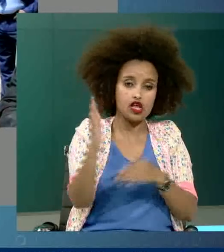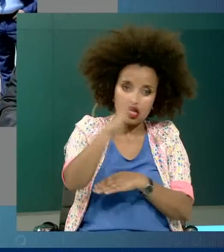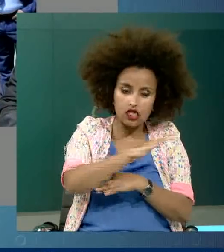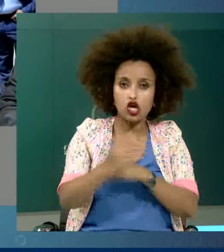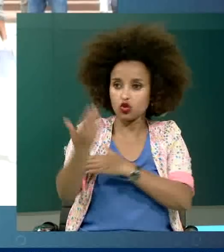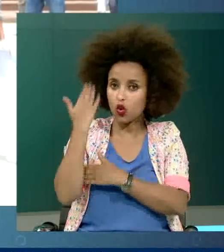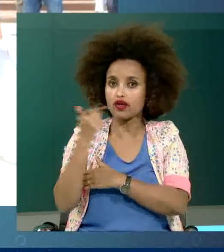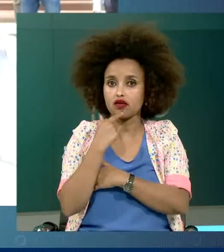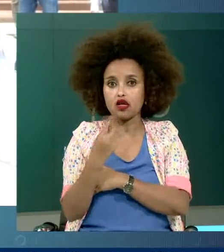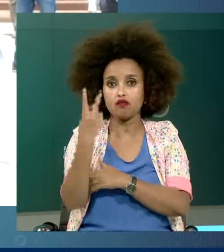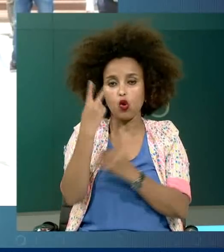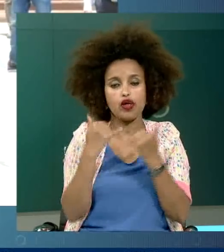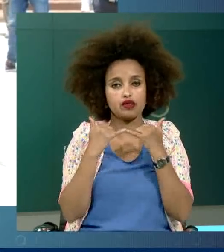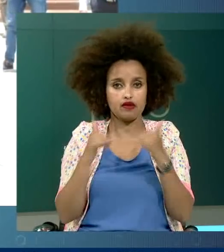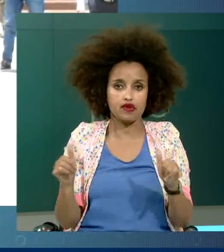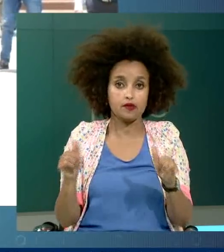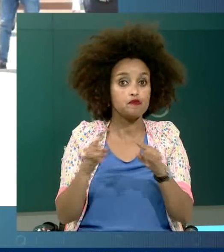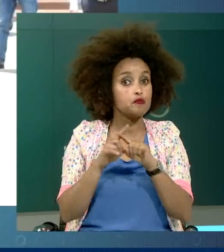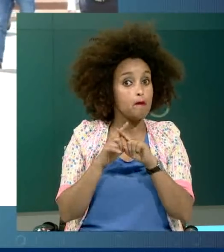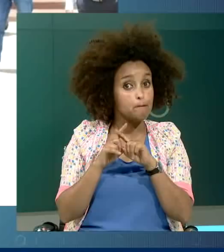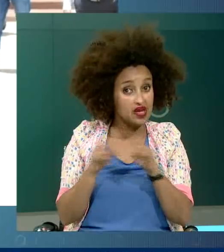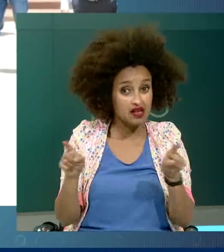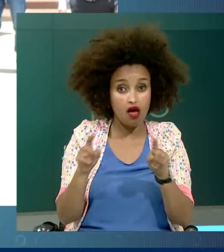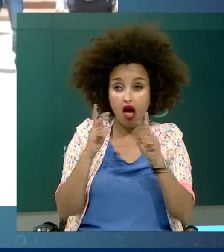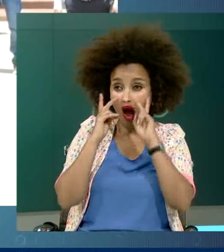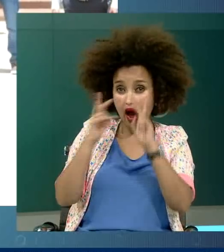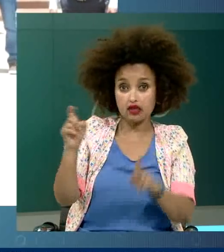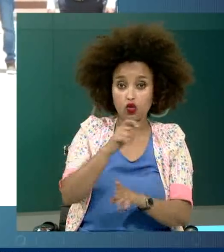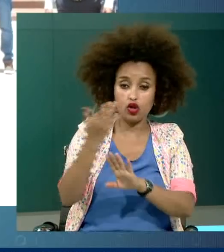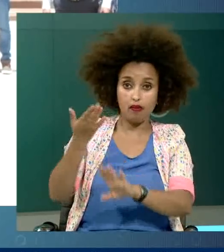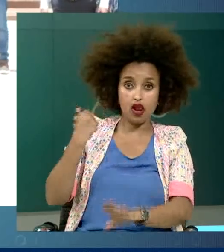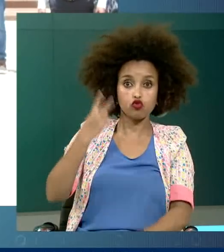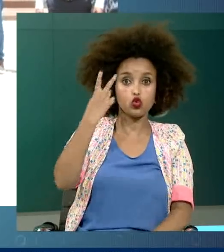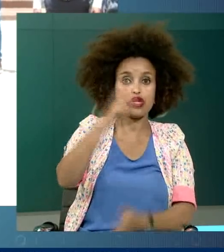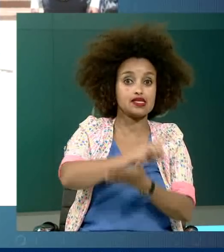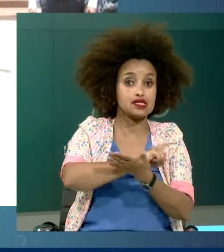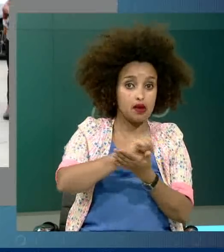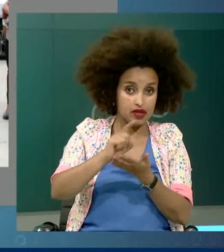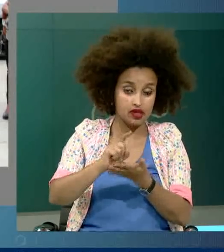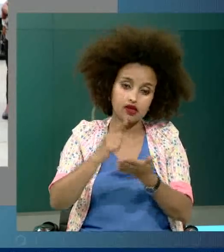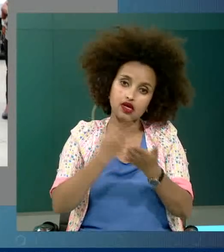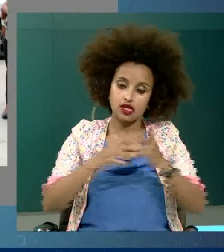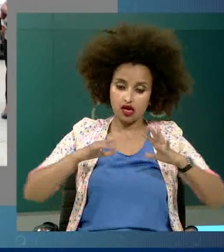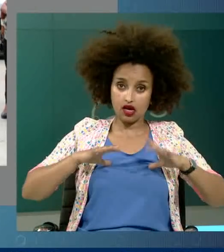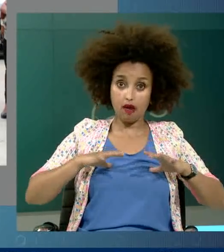ጠዋት በሁለት ሺፍት በመሆን ነው። በተለይ አስተውለ ከሆነ ባለፉት 2 ሳምንታት ከዚህ ከበዓል ጋር በተገናኘ